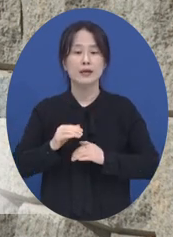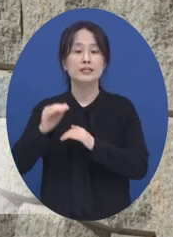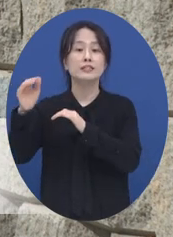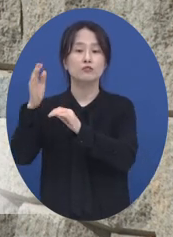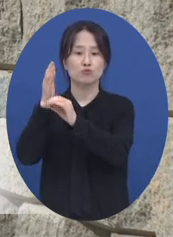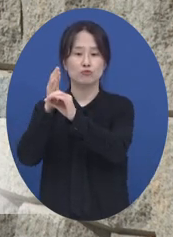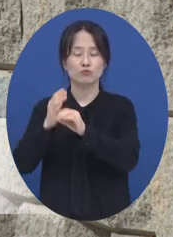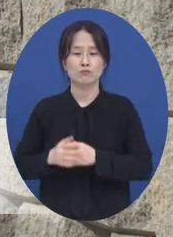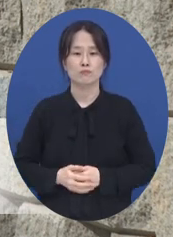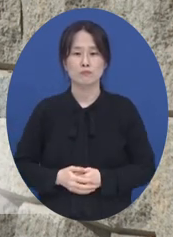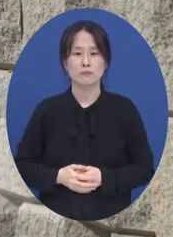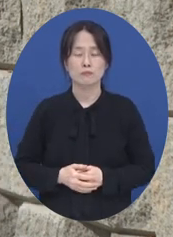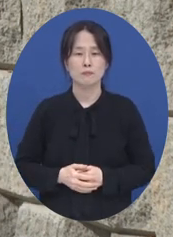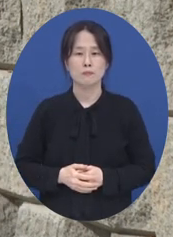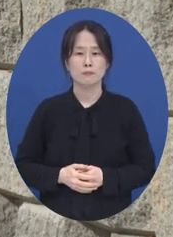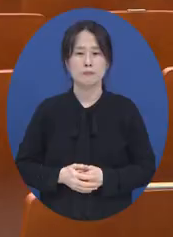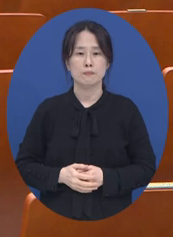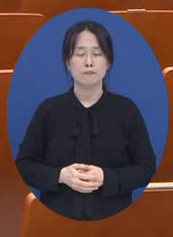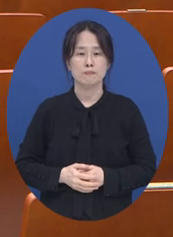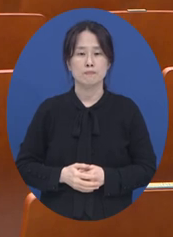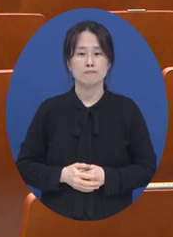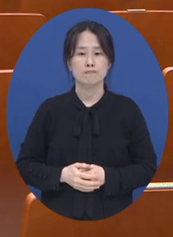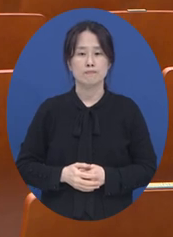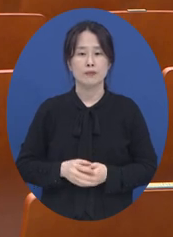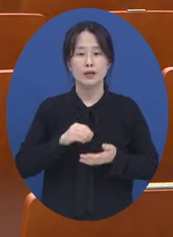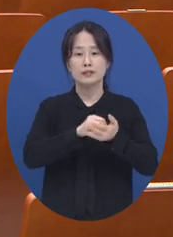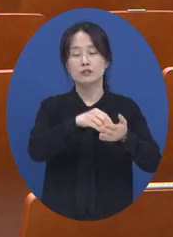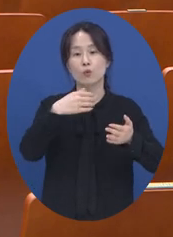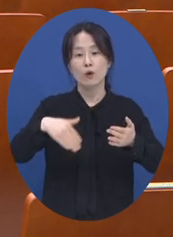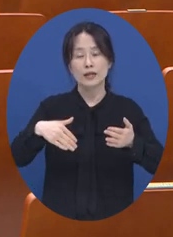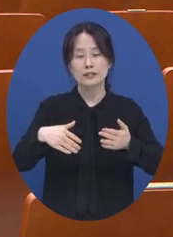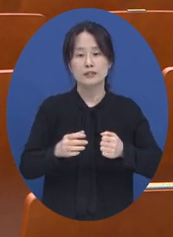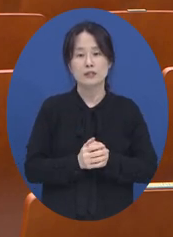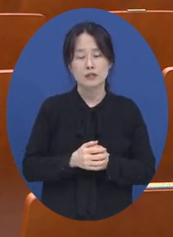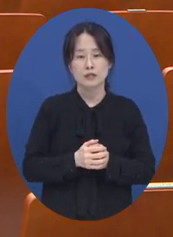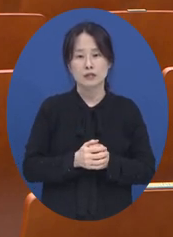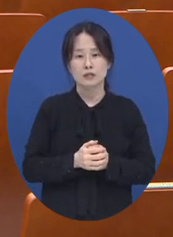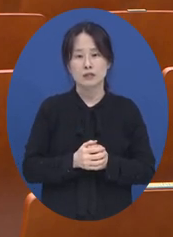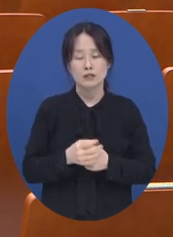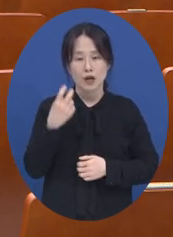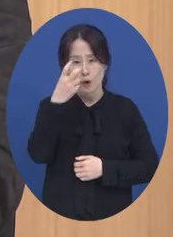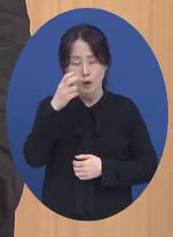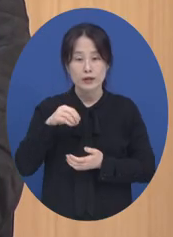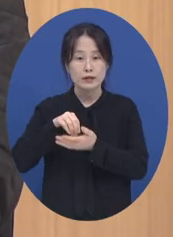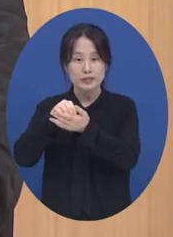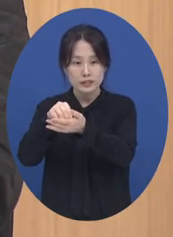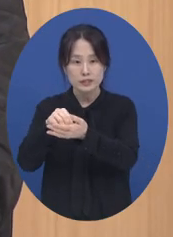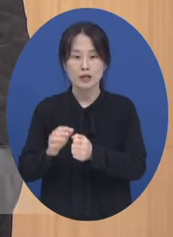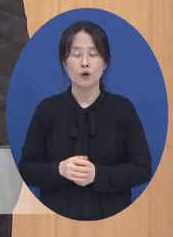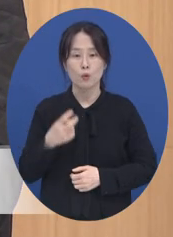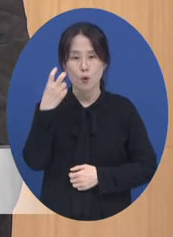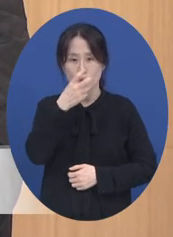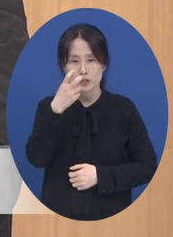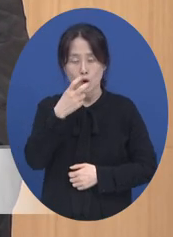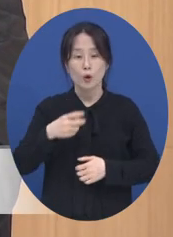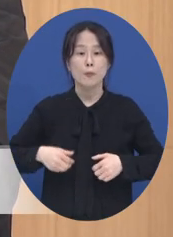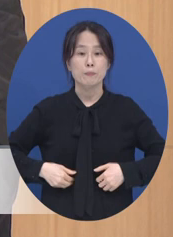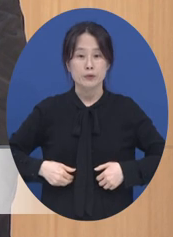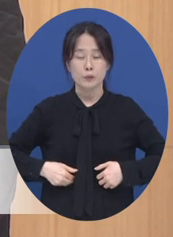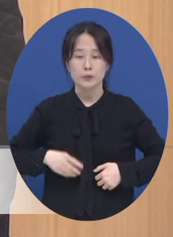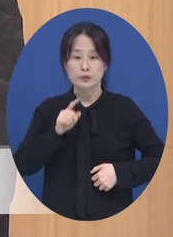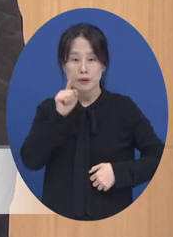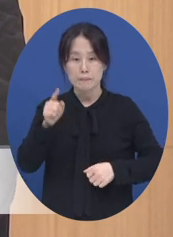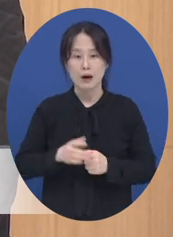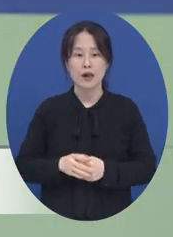감사를 진행하게 되었습니다 경기도는 미등록 옹벽을 관리대상 시설로 즉시 등록해 안전점검을 실시